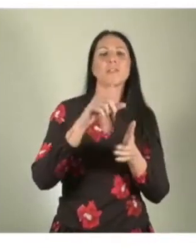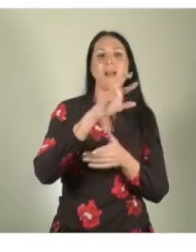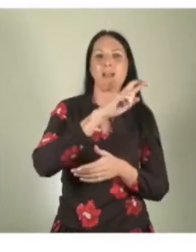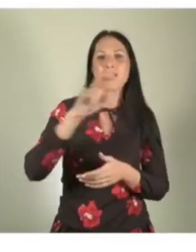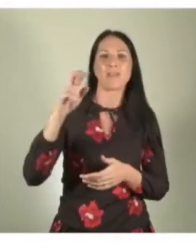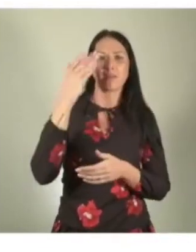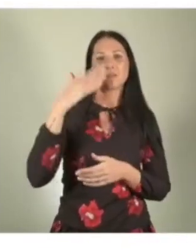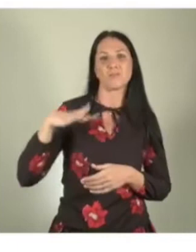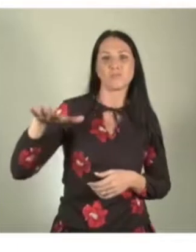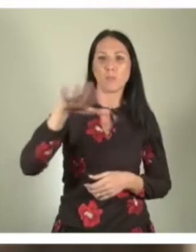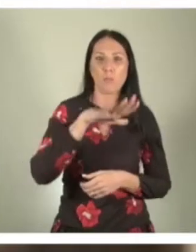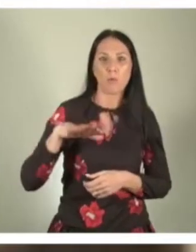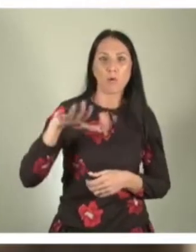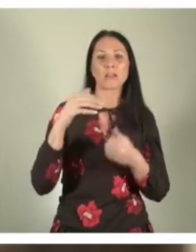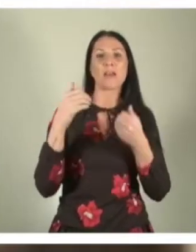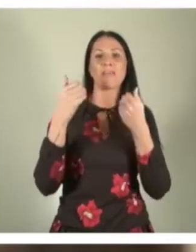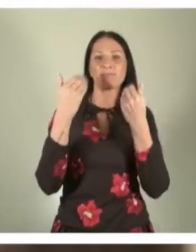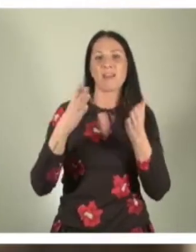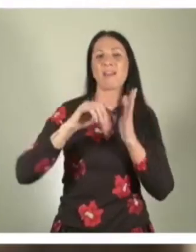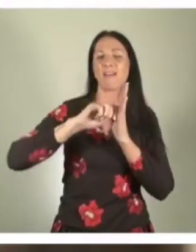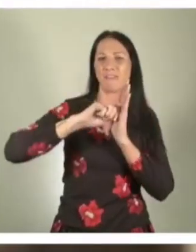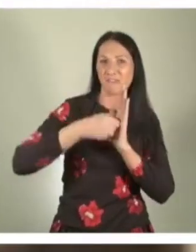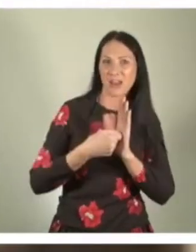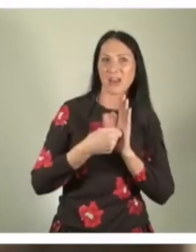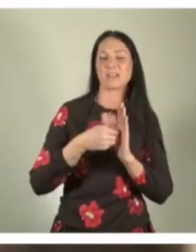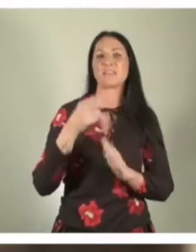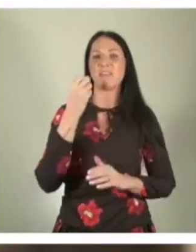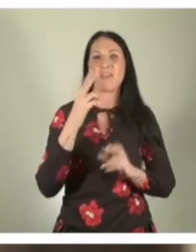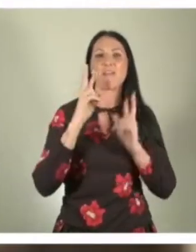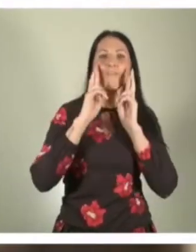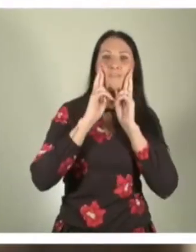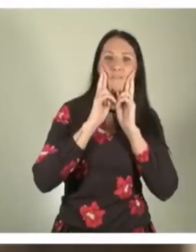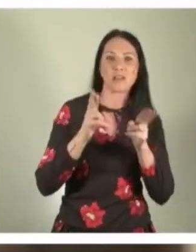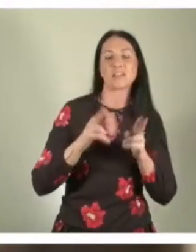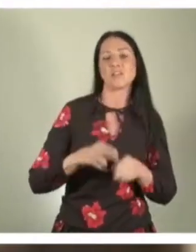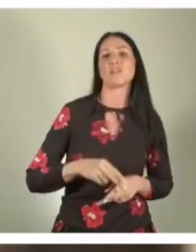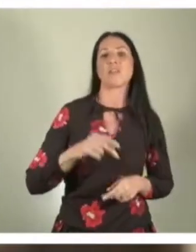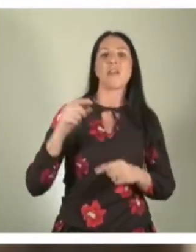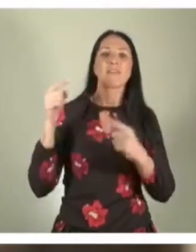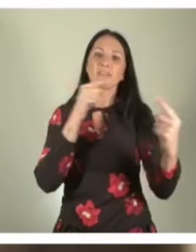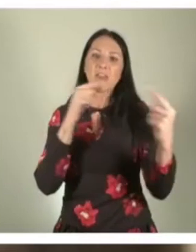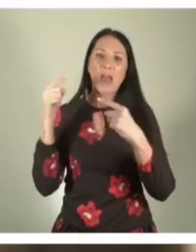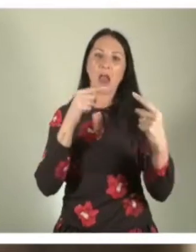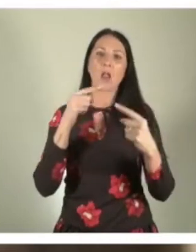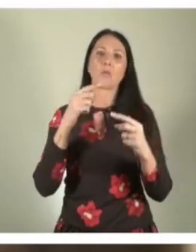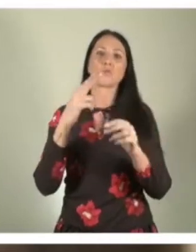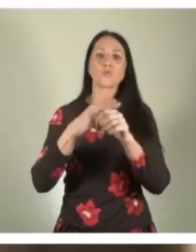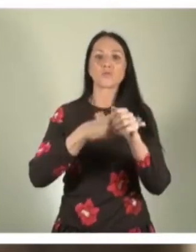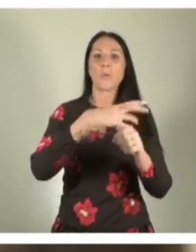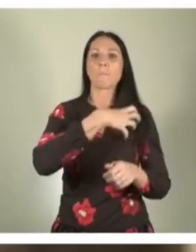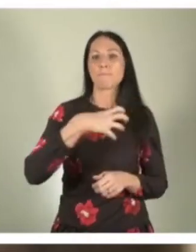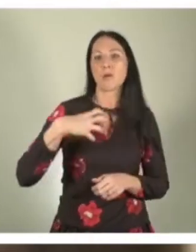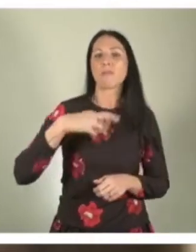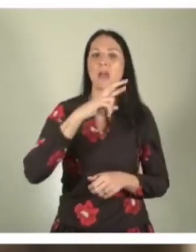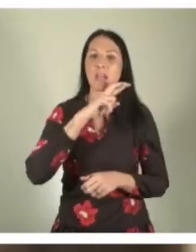rady społecznej daje gwarancję, że rzeczywiście ten dialog pomiędzy Urzędem Marszałkowskim, Radą, ale również